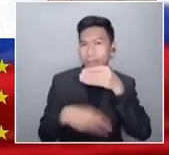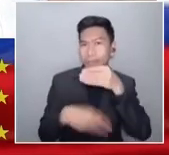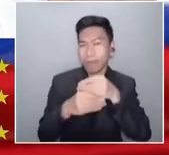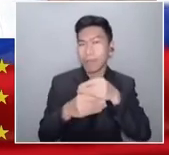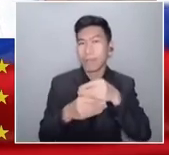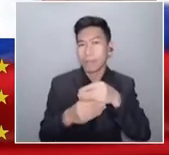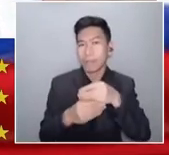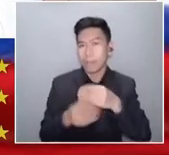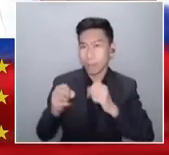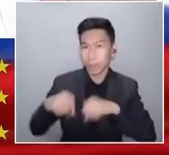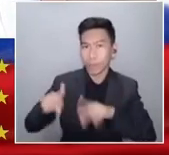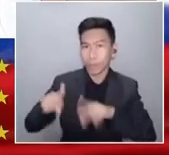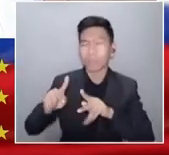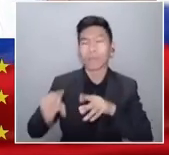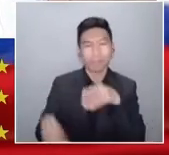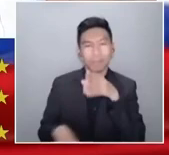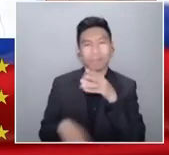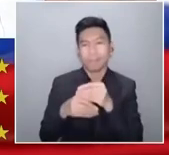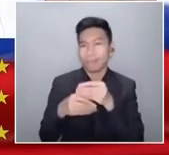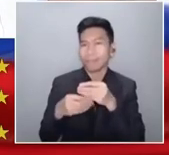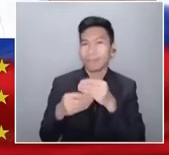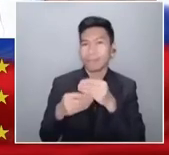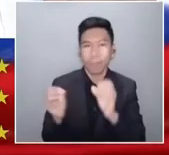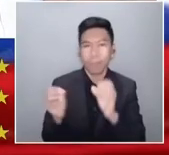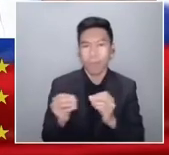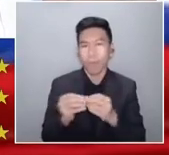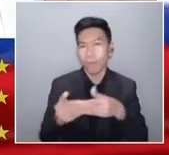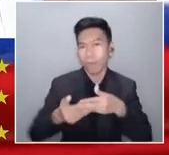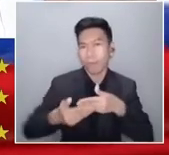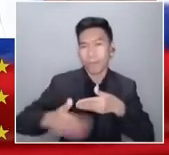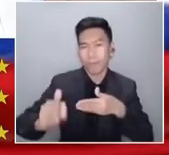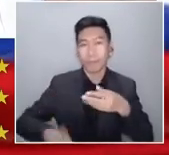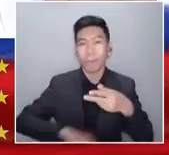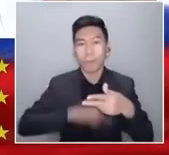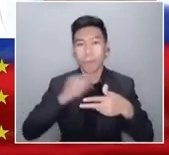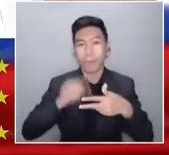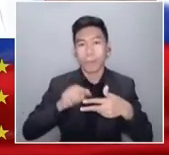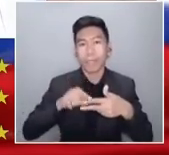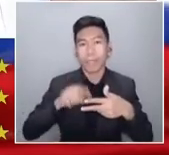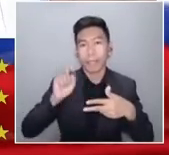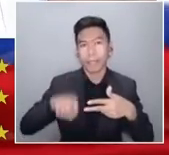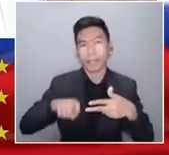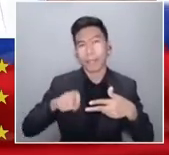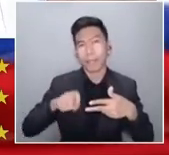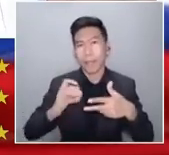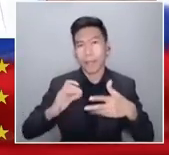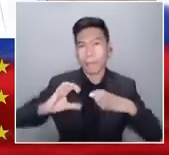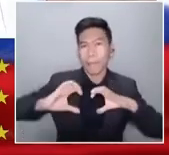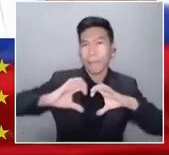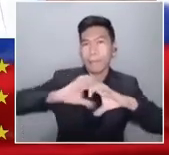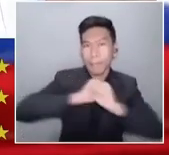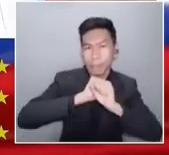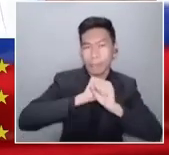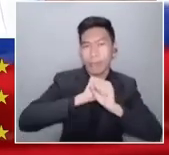po, kailangan po natin ng isang simplified and